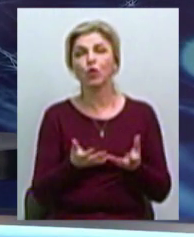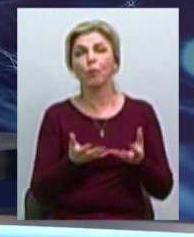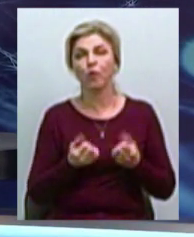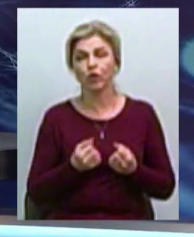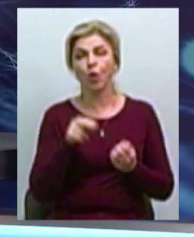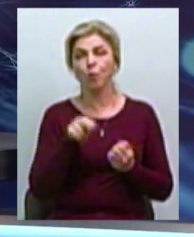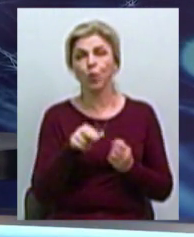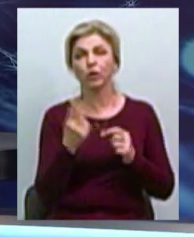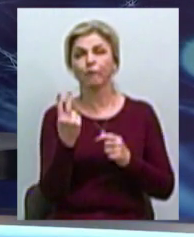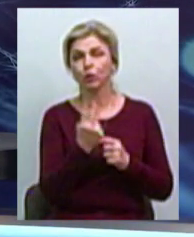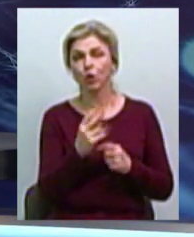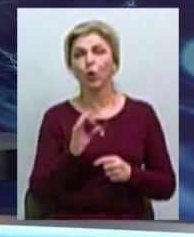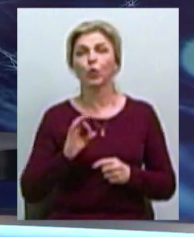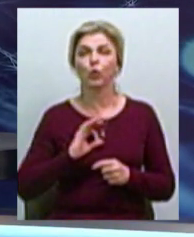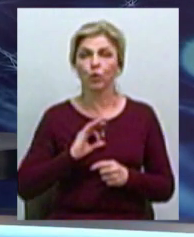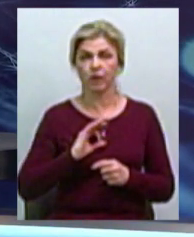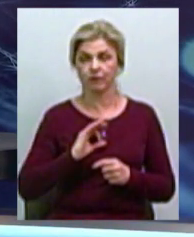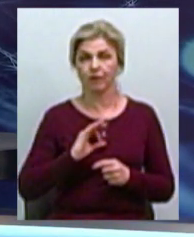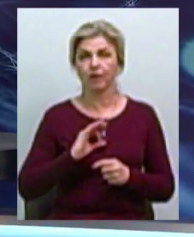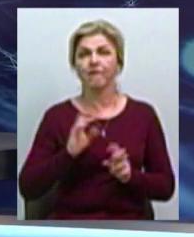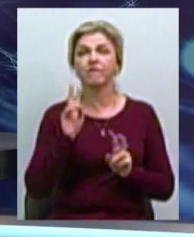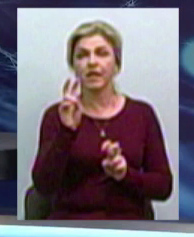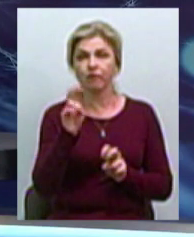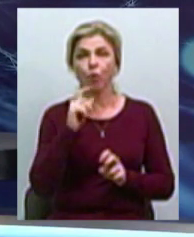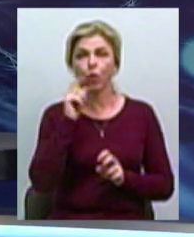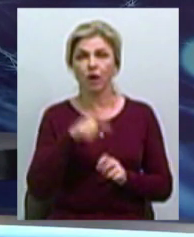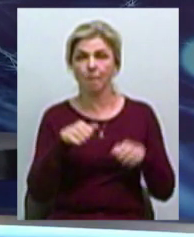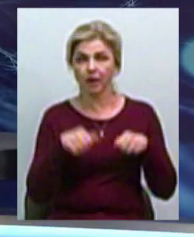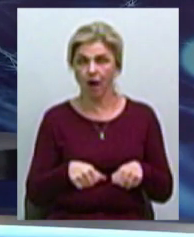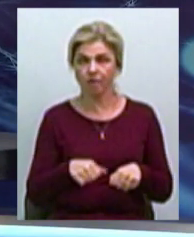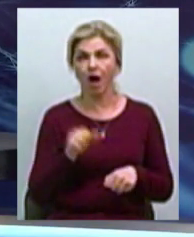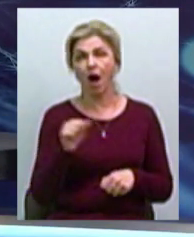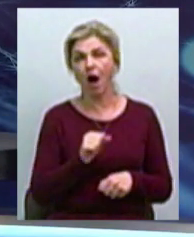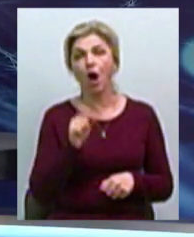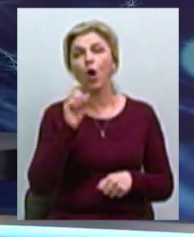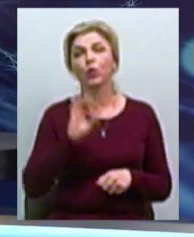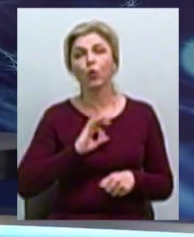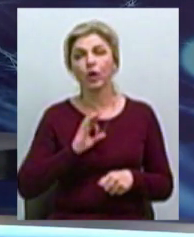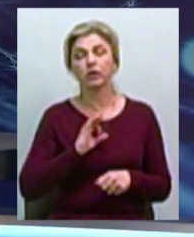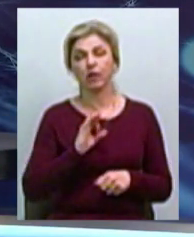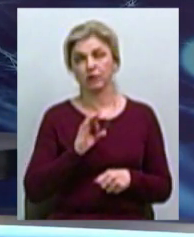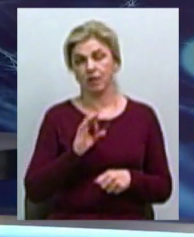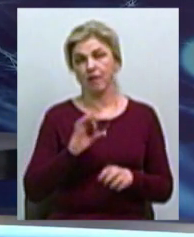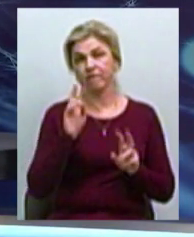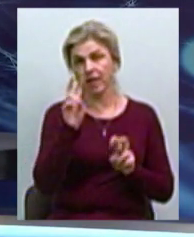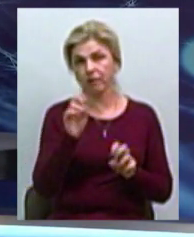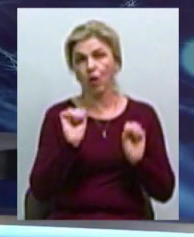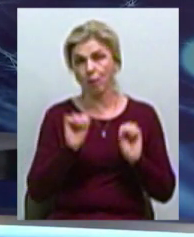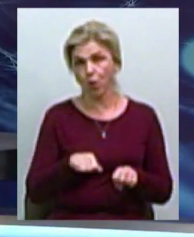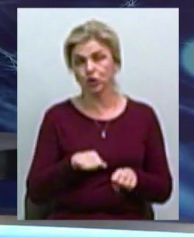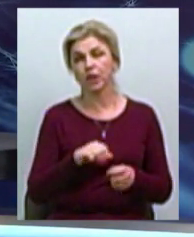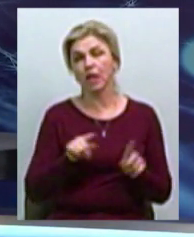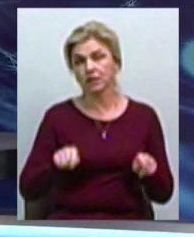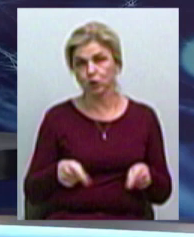пунктом другим там буде юридичні особи українського права. Між тим, юридичну особу українського права заснувати може і іноземець.